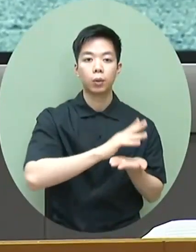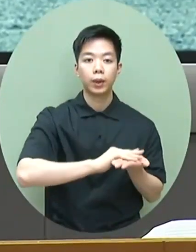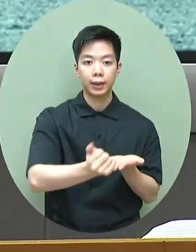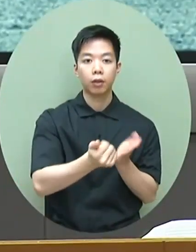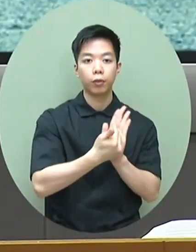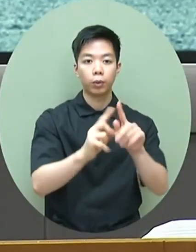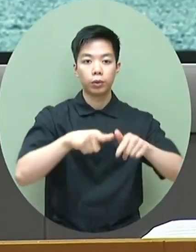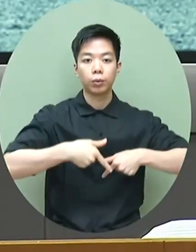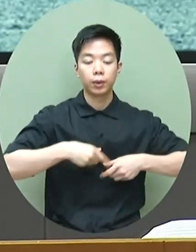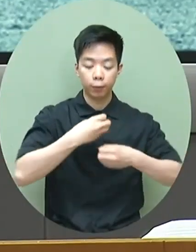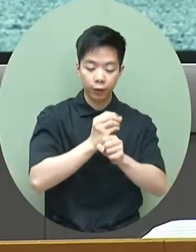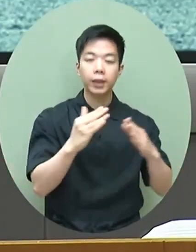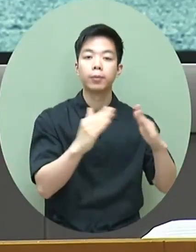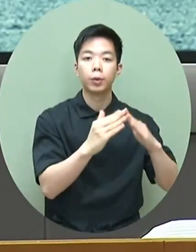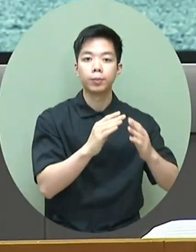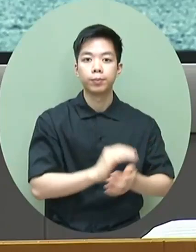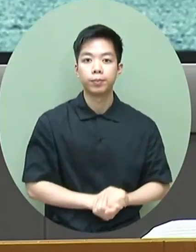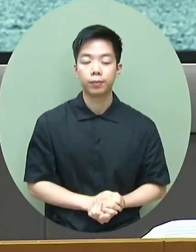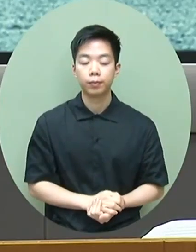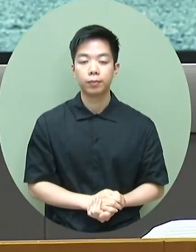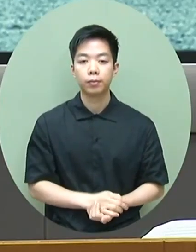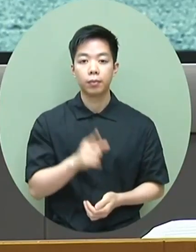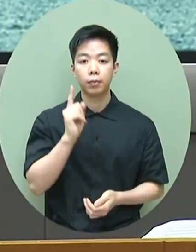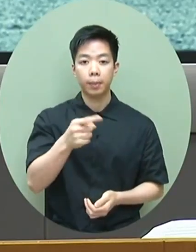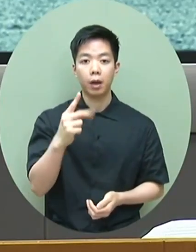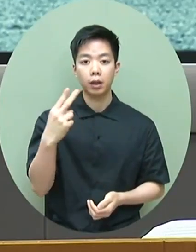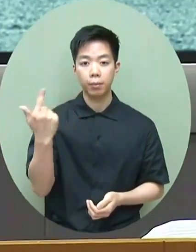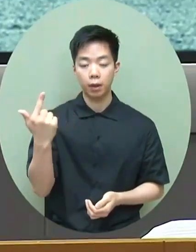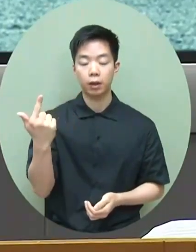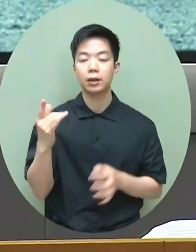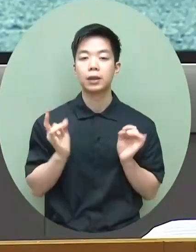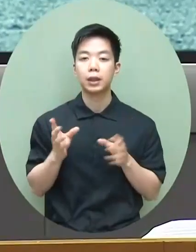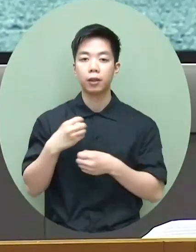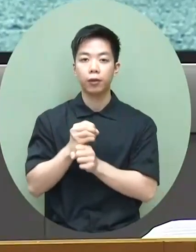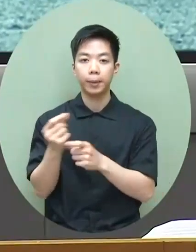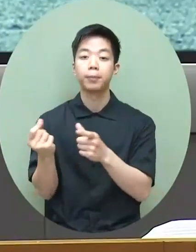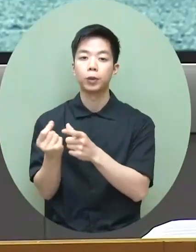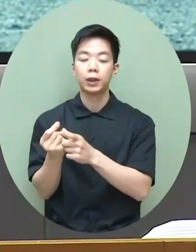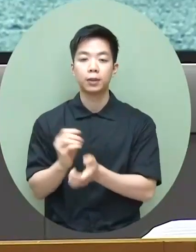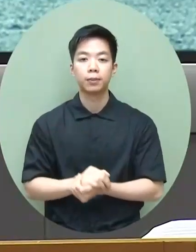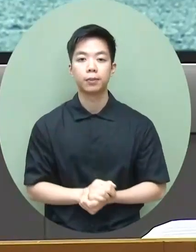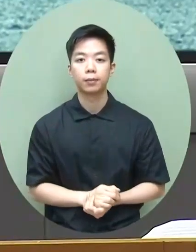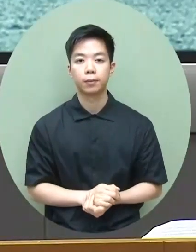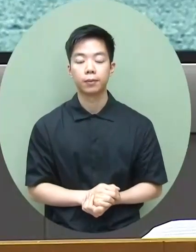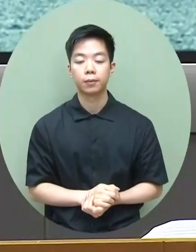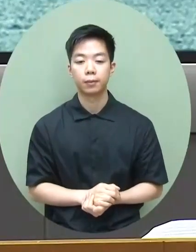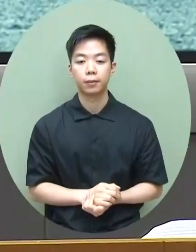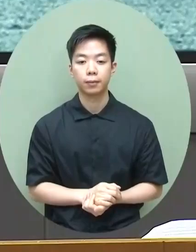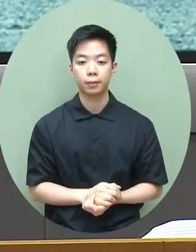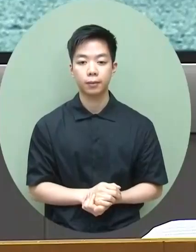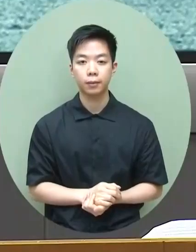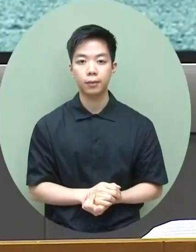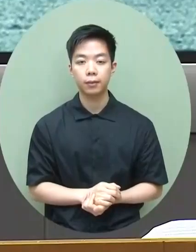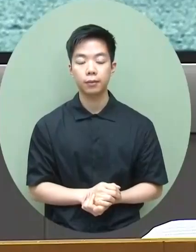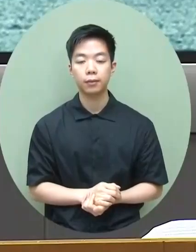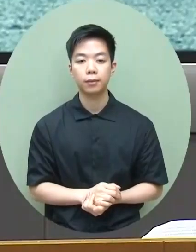啦。咁另外有128宗咧係私人化驗所檢測嘅陽性個案嘅。咁我哋喺96宗個案入邊